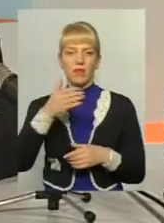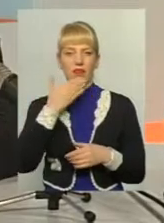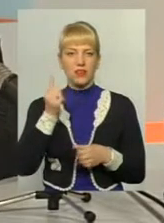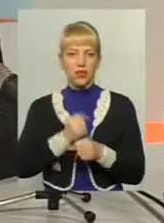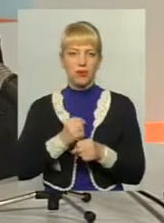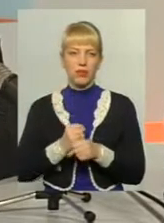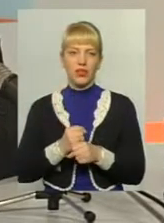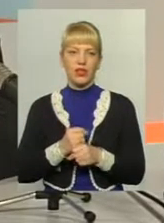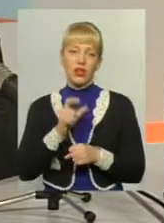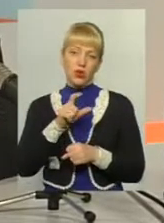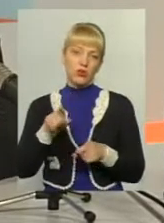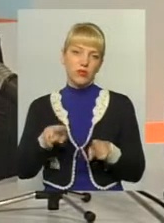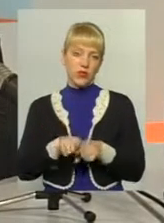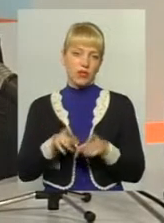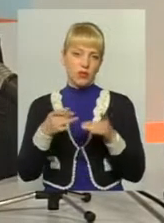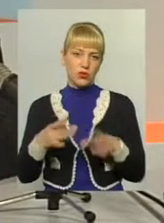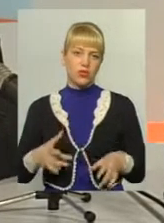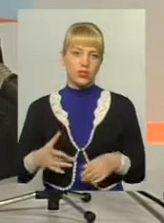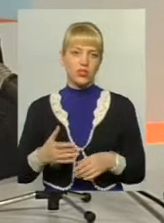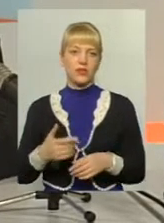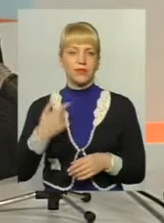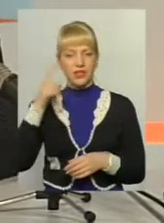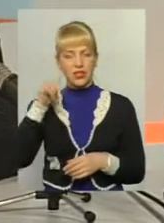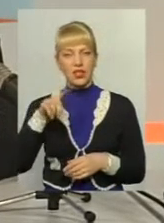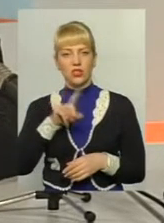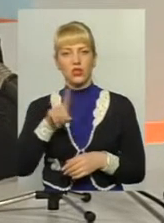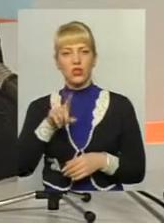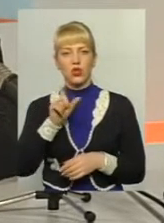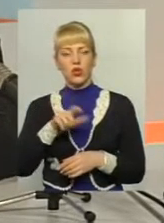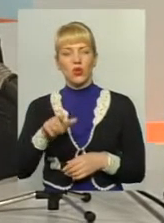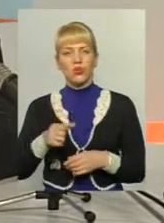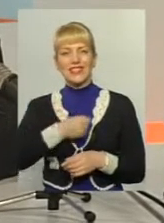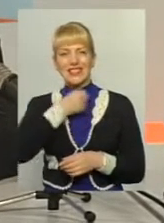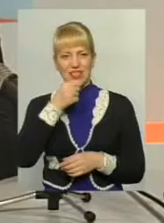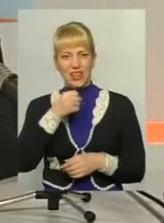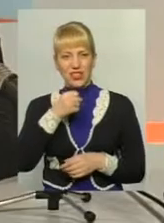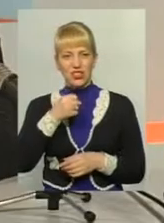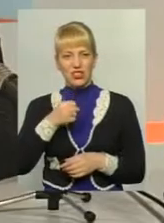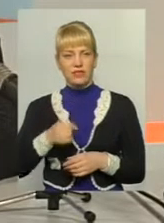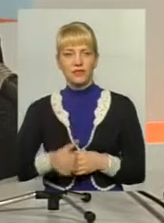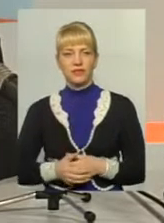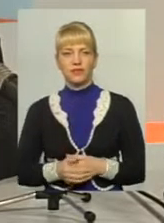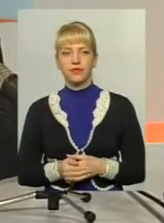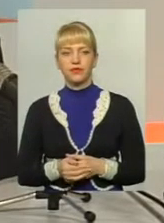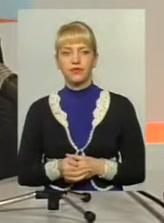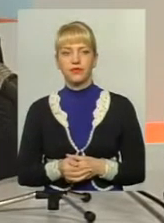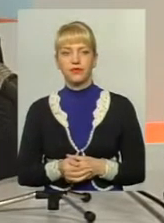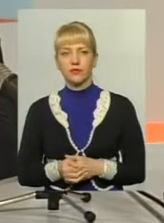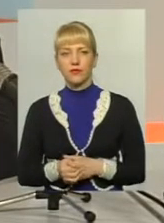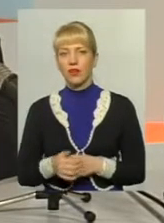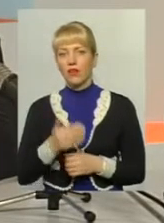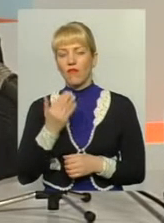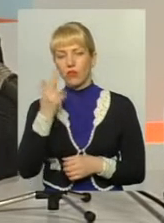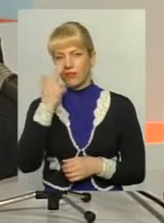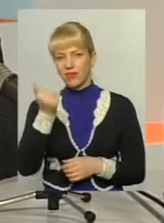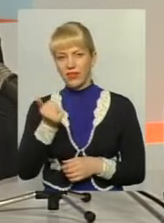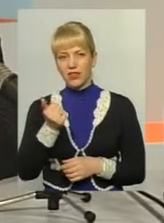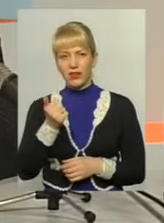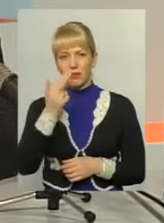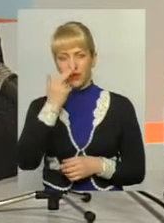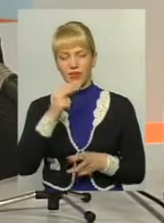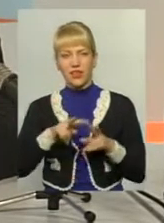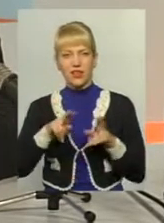той стан речей, який є. Але як мені, як я бачу, то не влаштовує, оскільки саме. Більше зауважень це